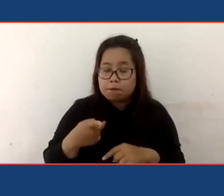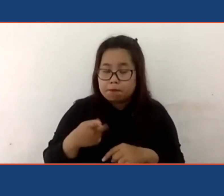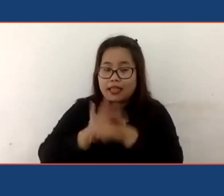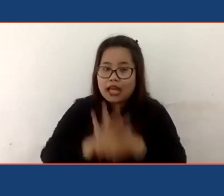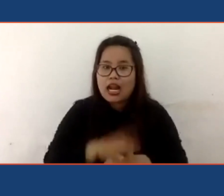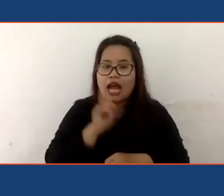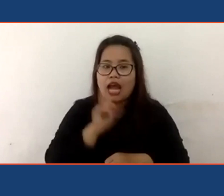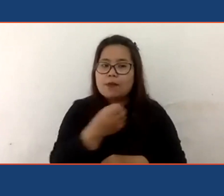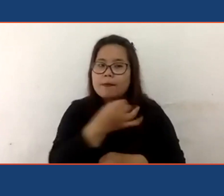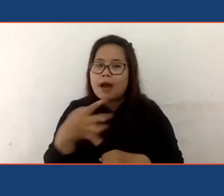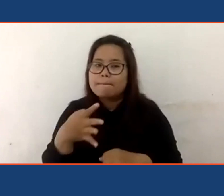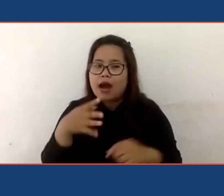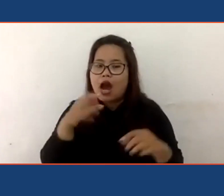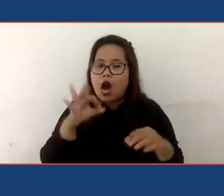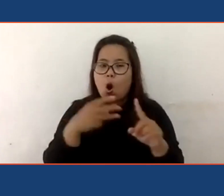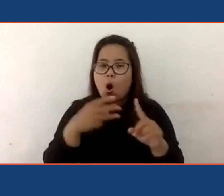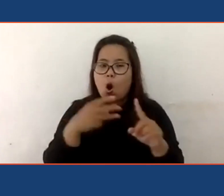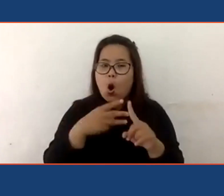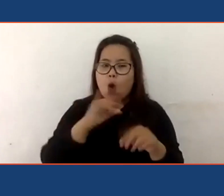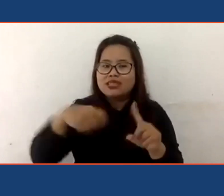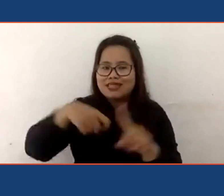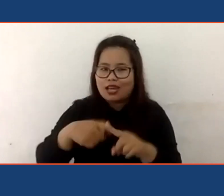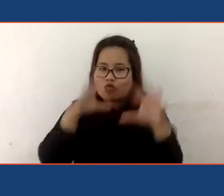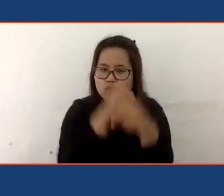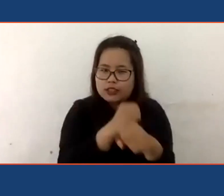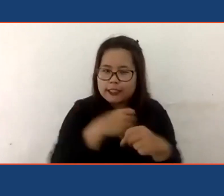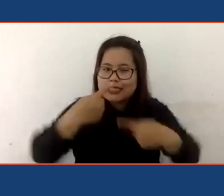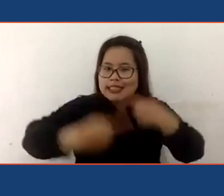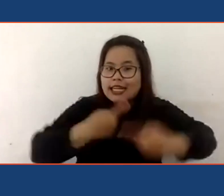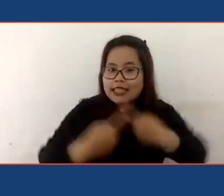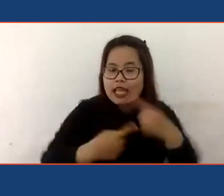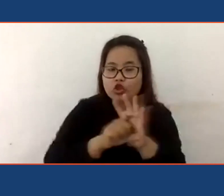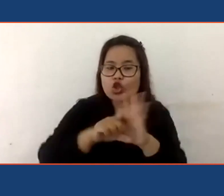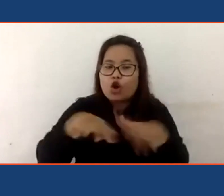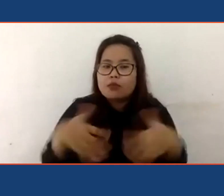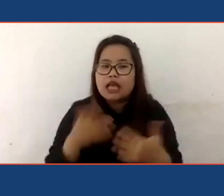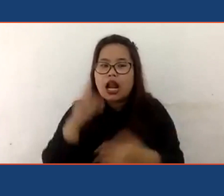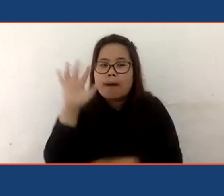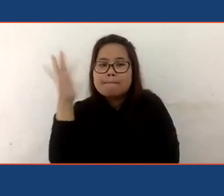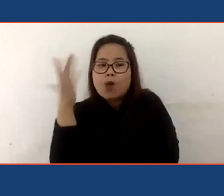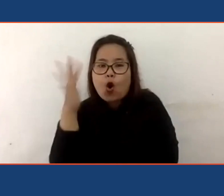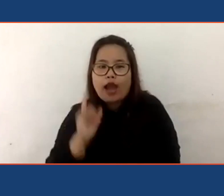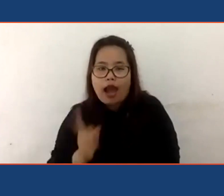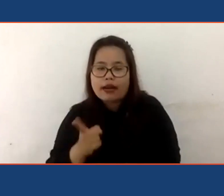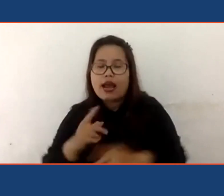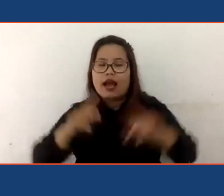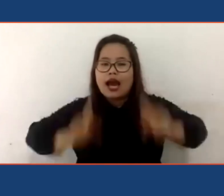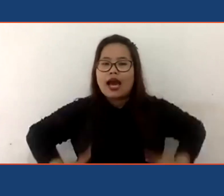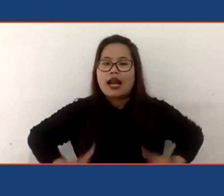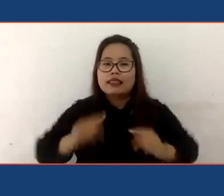objek yang signifikan memang dalam cerita yang misalkan ada pohon lalu